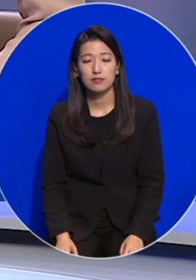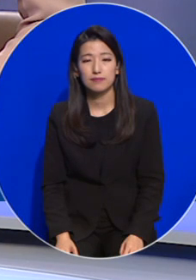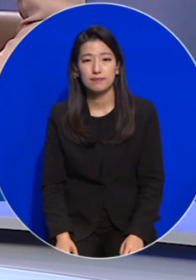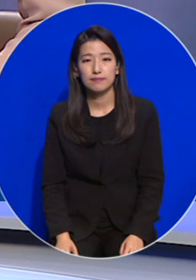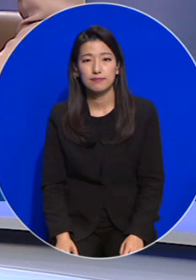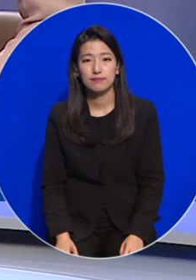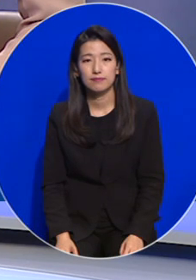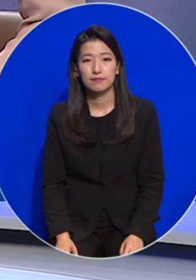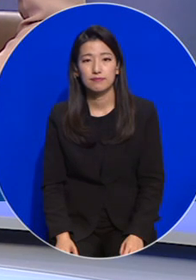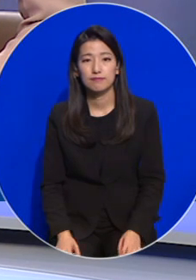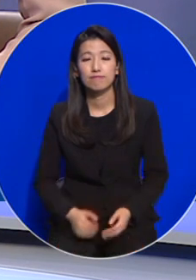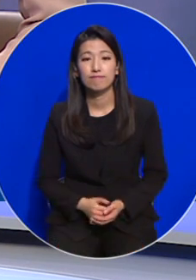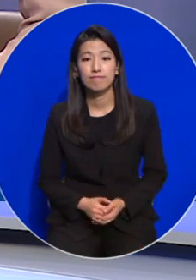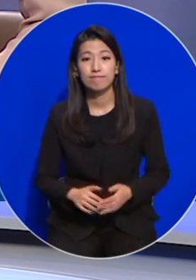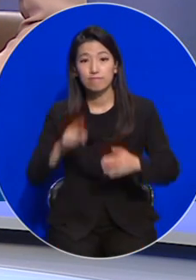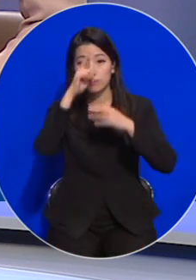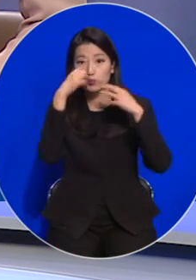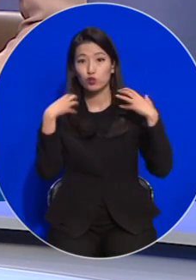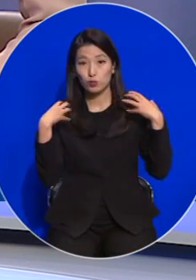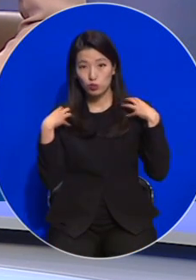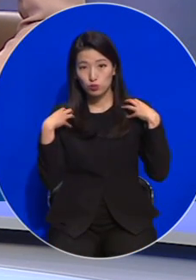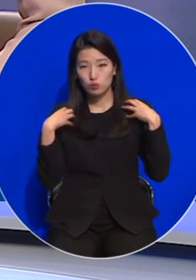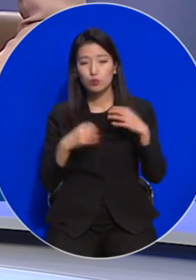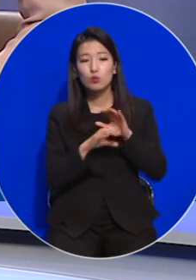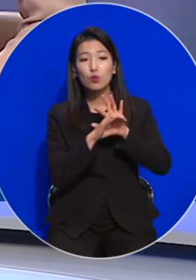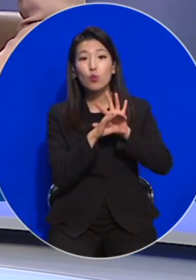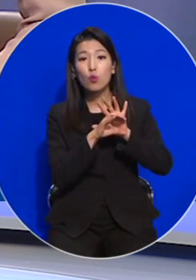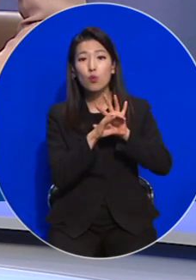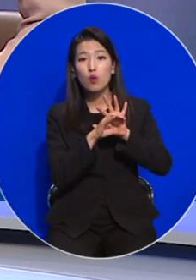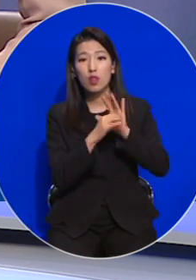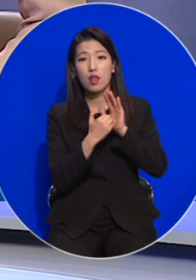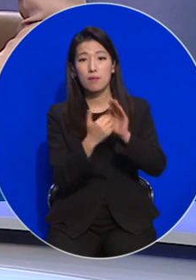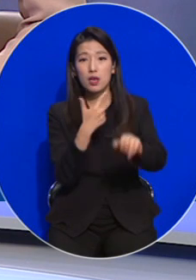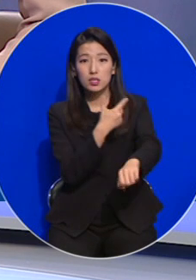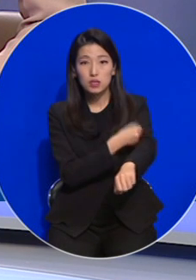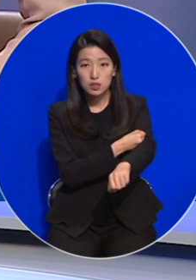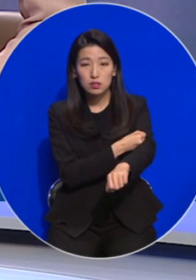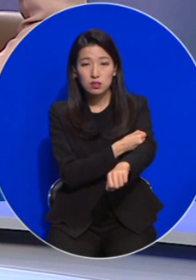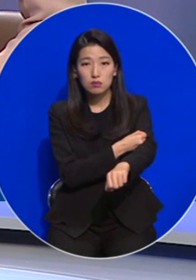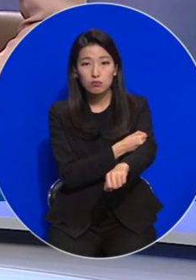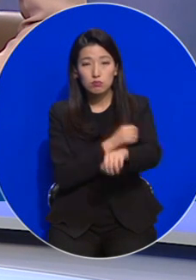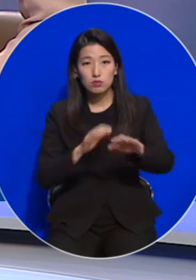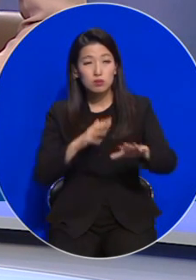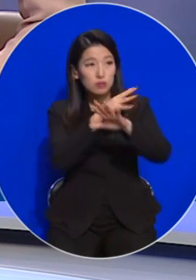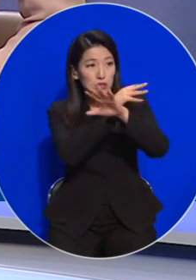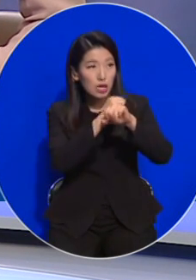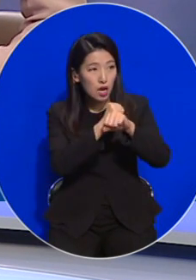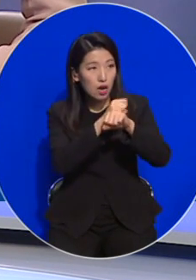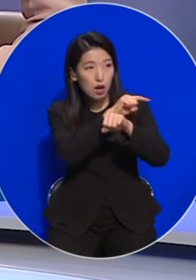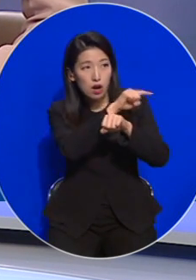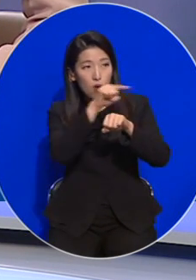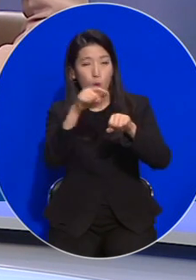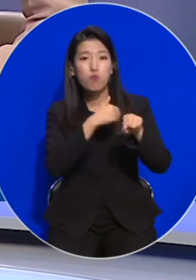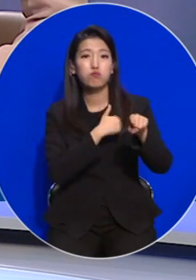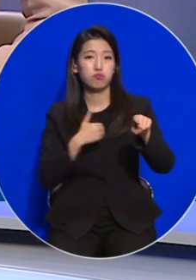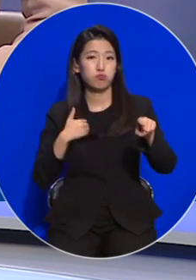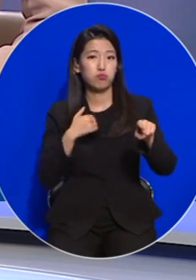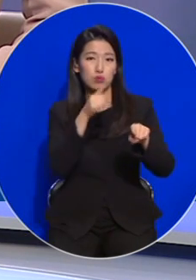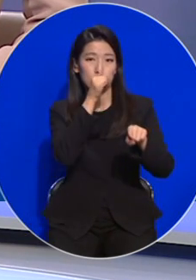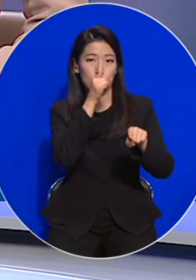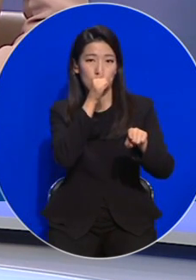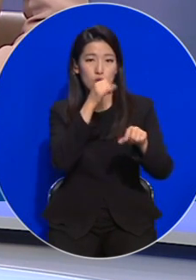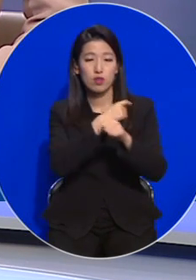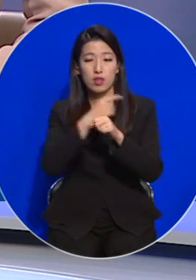정부도 우리 국민이 집단 면역을 확보하는 데 충분한 코로나19 백신 물량을 확보했다고 밝혔는데요. 내년